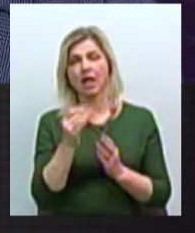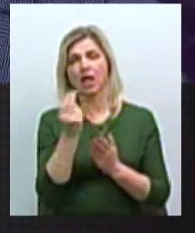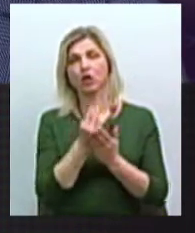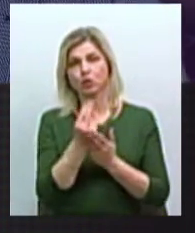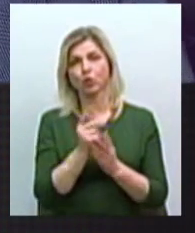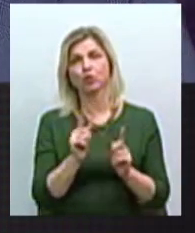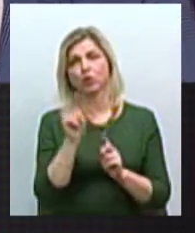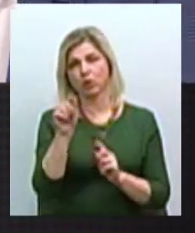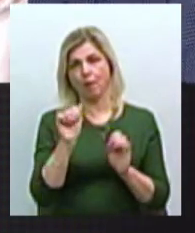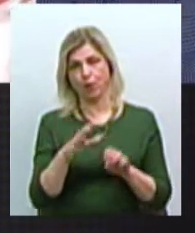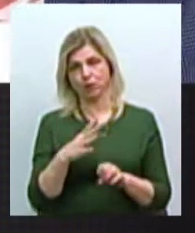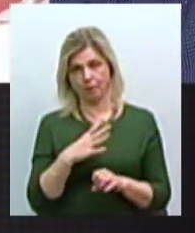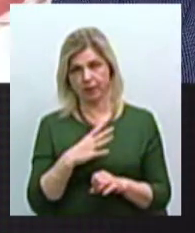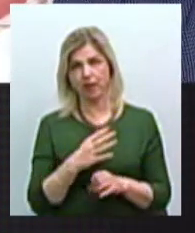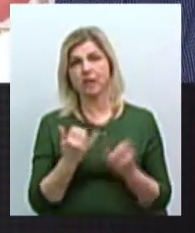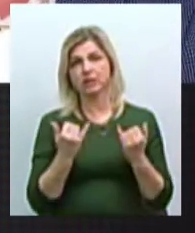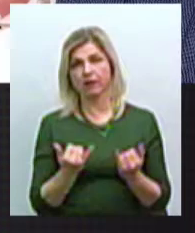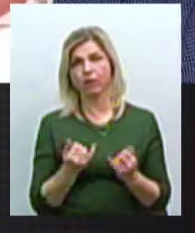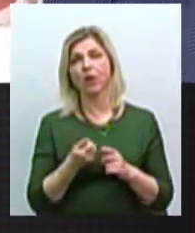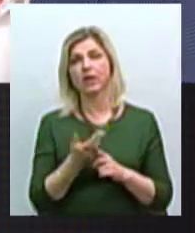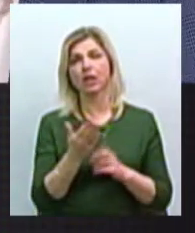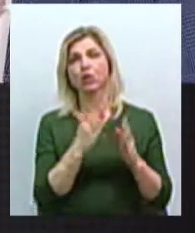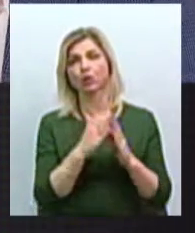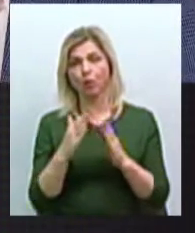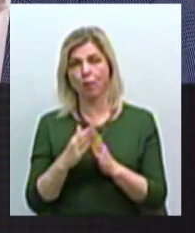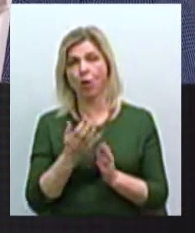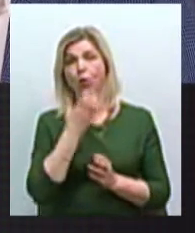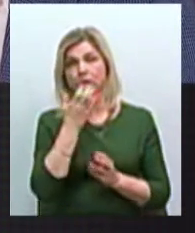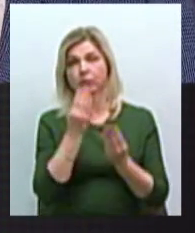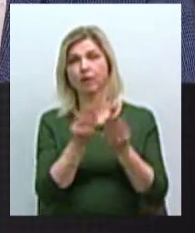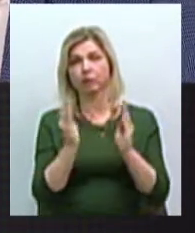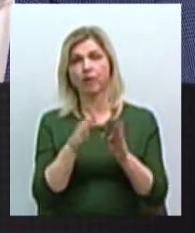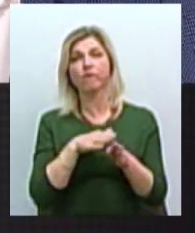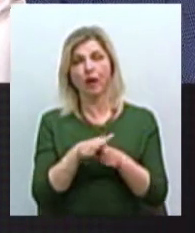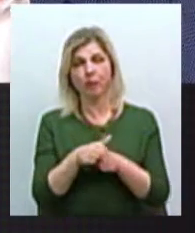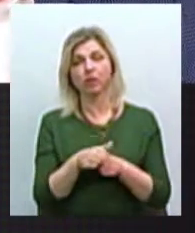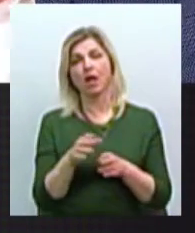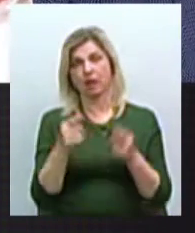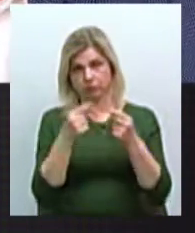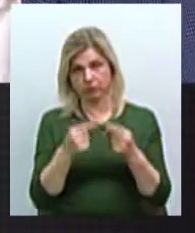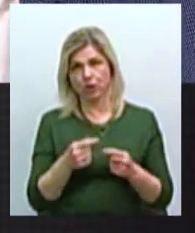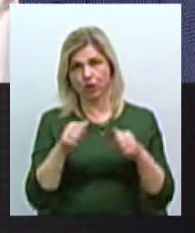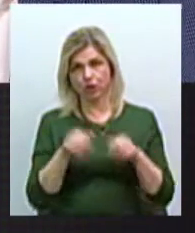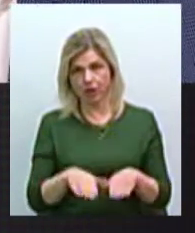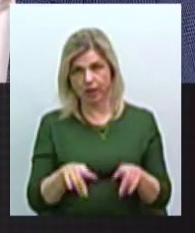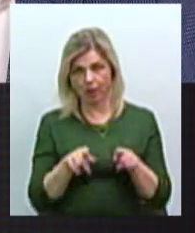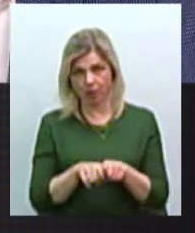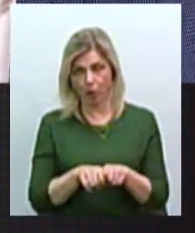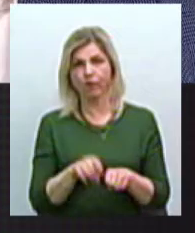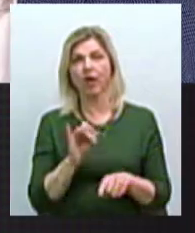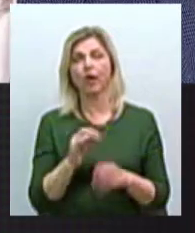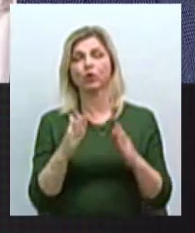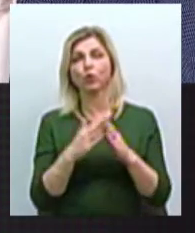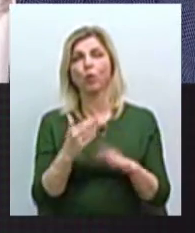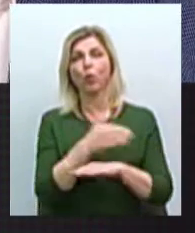который может быть там нанесен. На сегодняшний день несколько домов утеплились согласно этого решения полностью. И можно прийти, допустим, дом, который находится